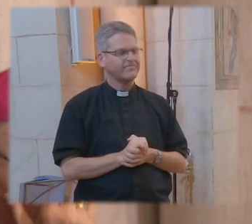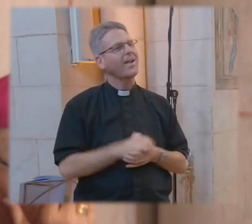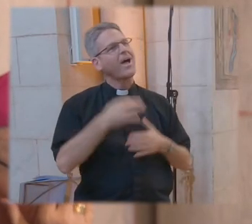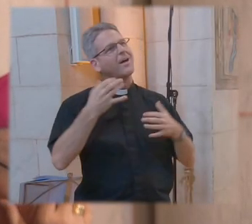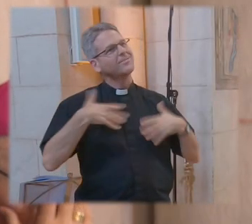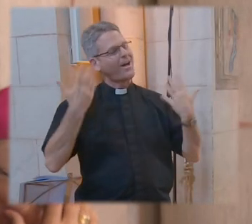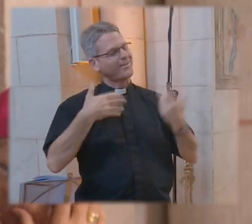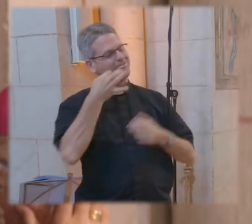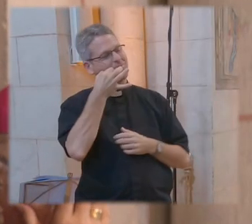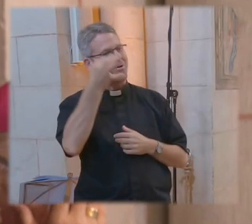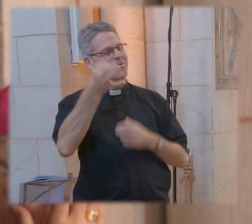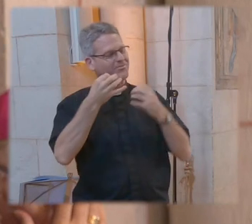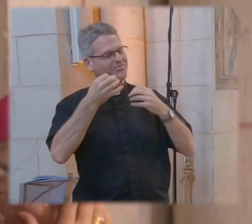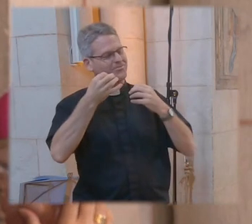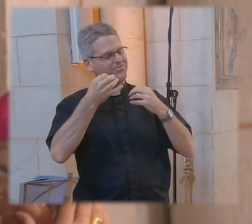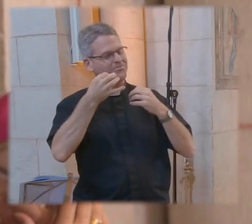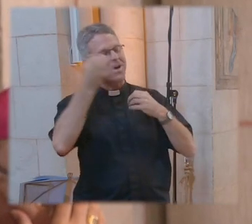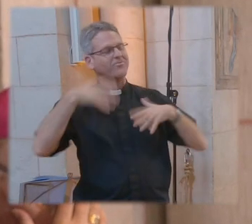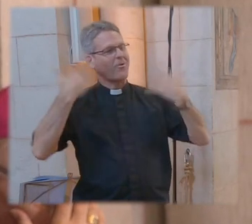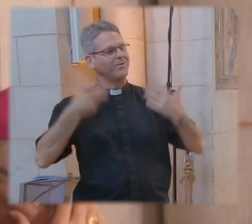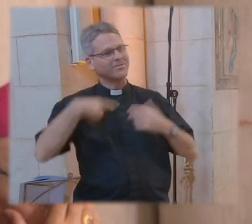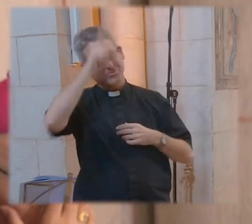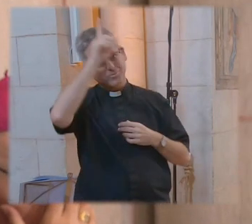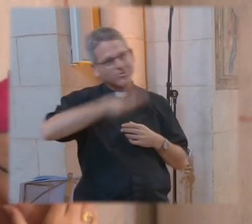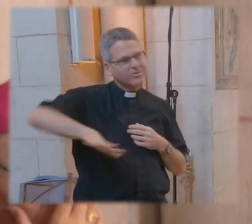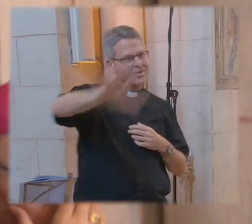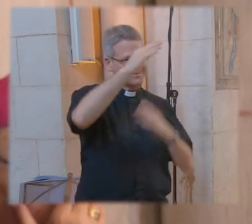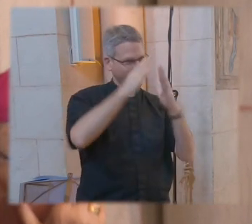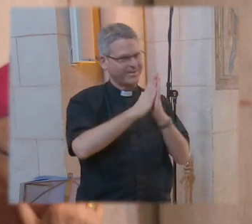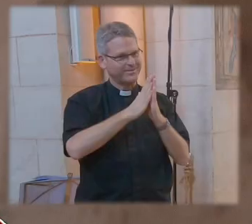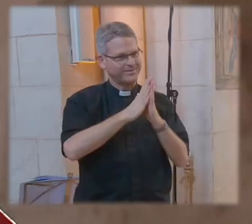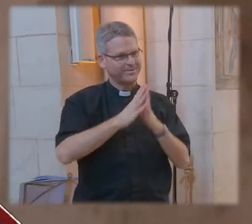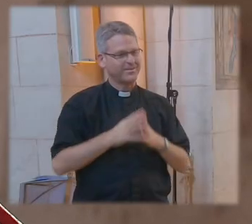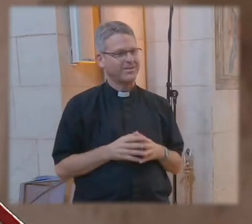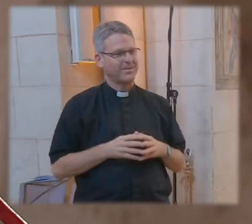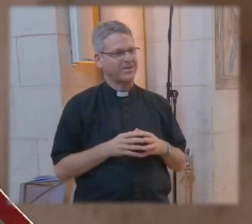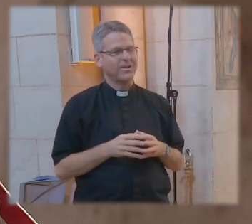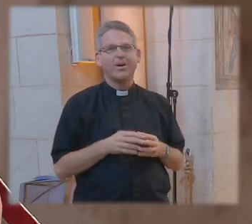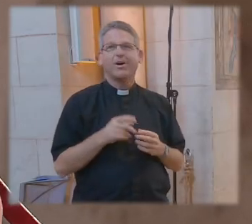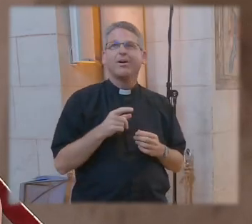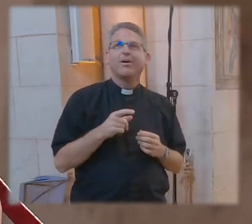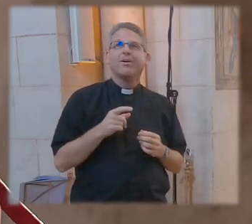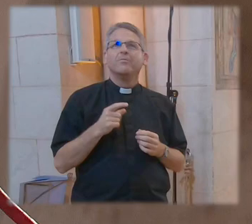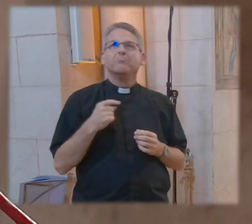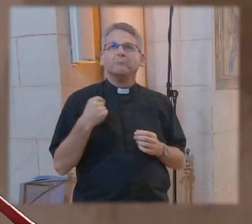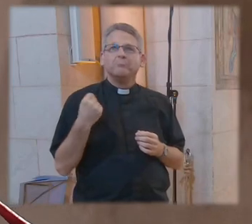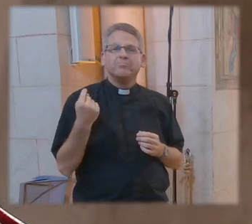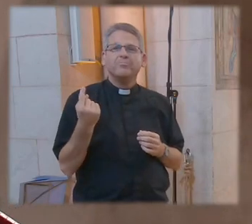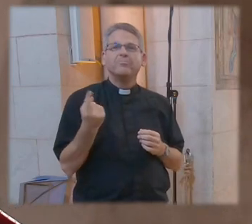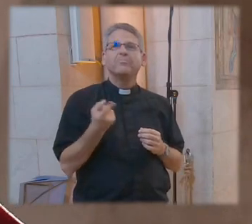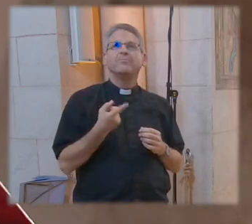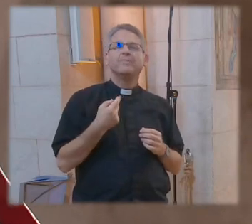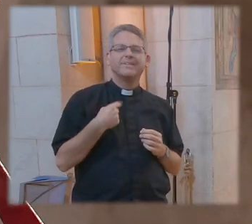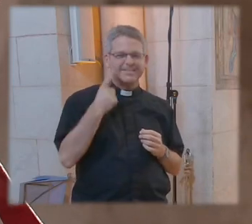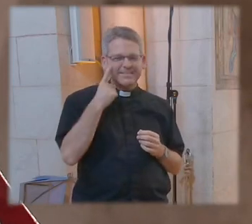der Freude für die ganze Kirche in Deutschland, indem die heutige Feier uns nahelegen will, dass die